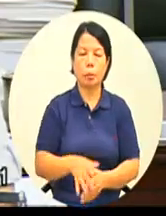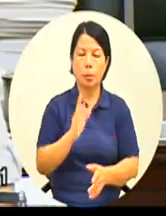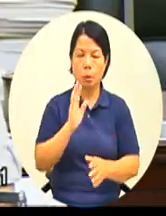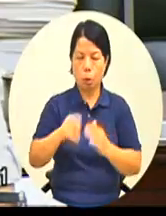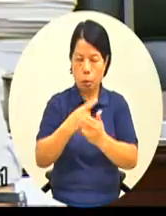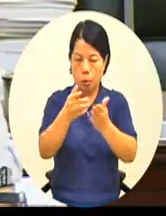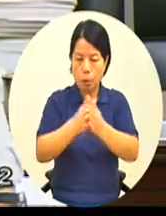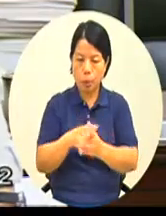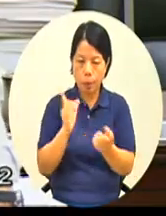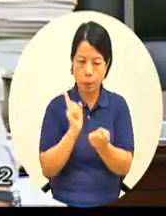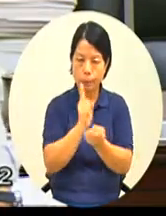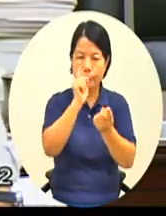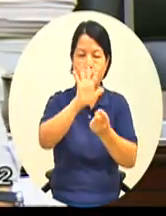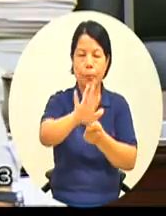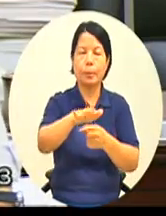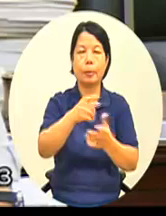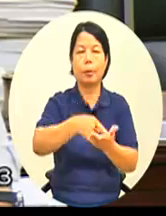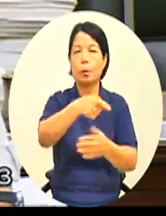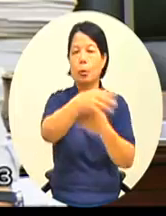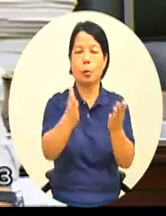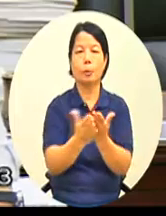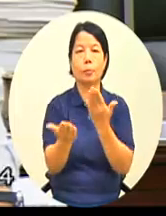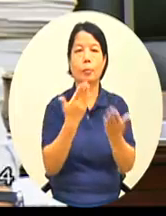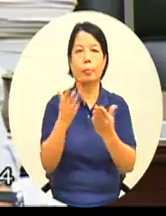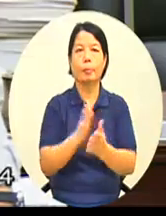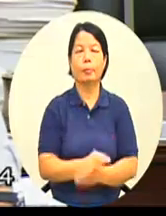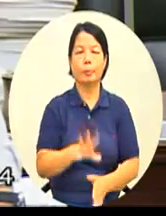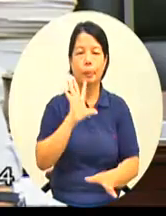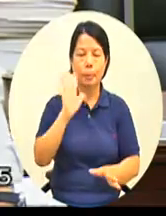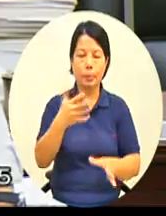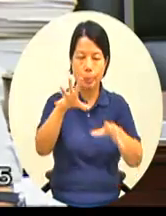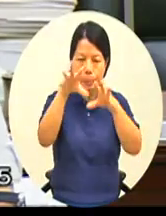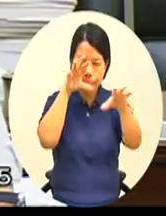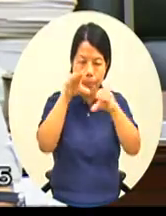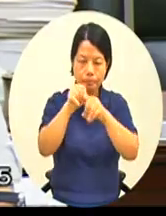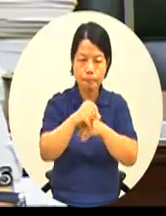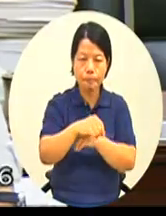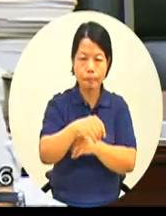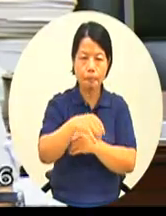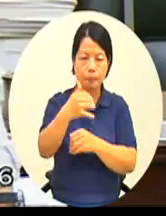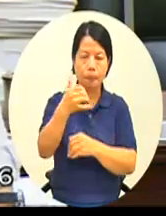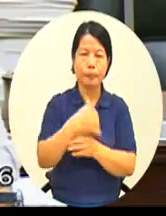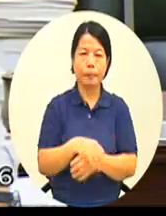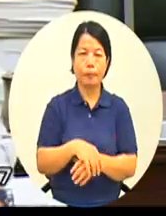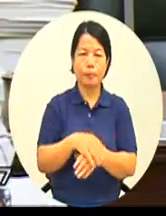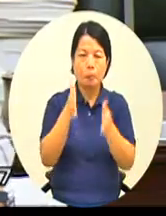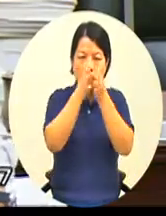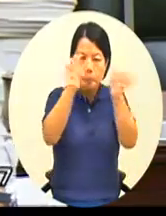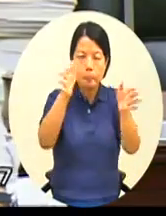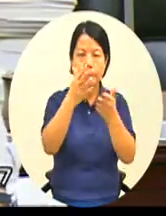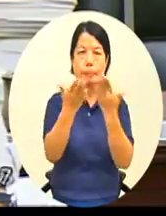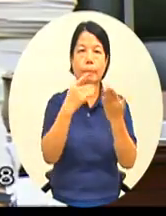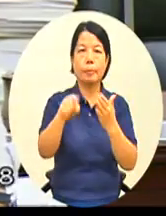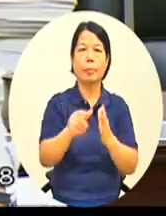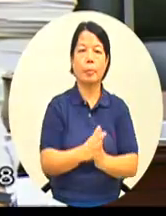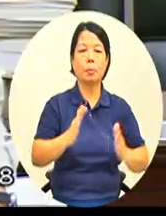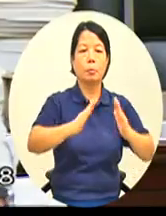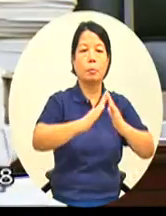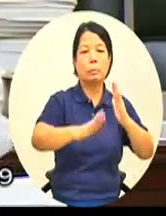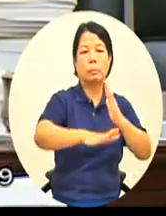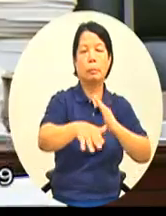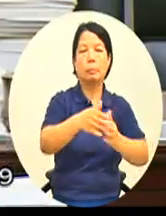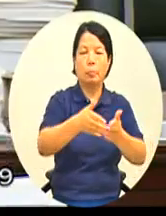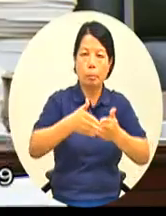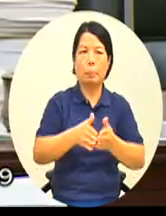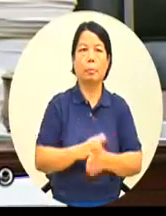家都很清楚，没碰过都不晓得。那但是那个资讯，我想那个资讯很重要，很多人一般家庭可能他也需要、他